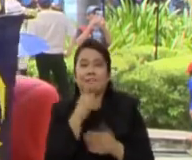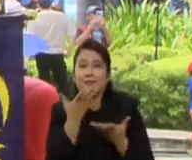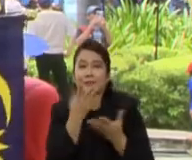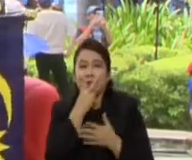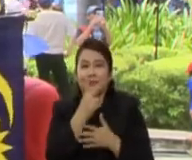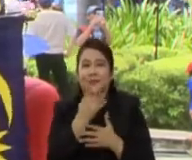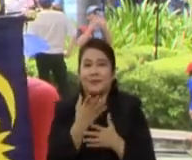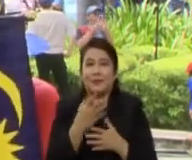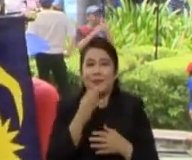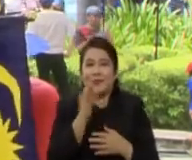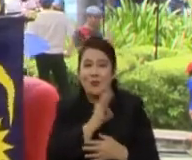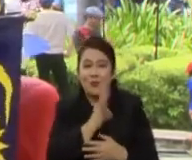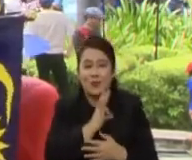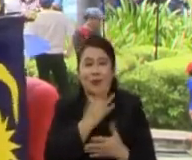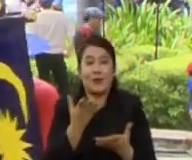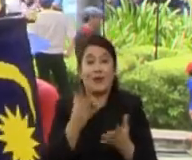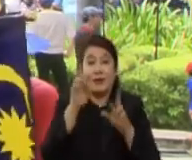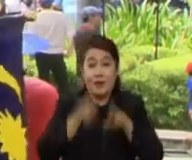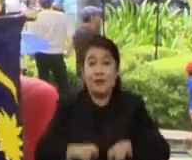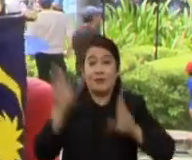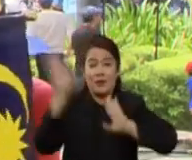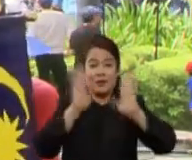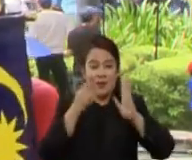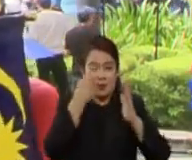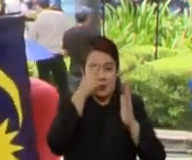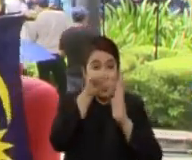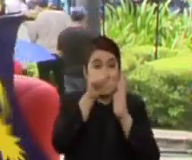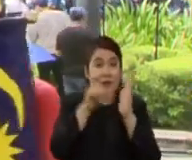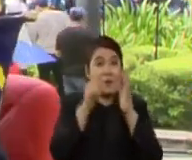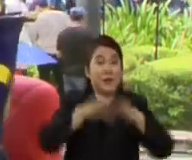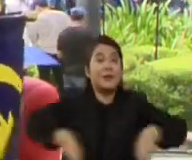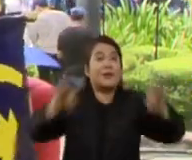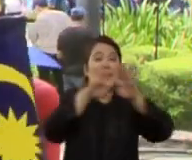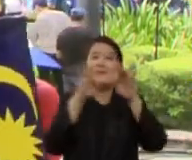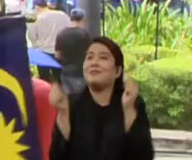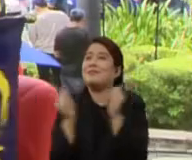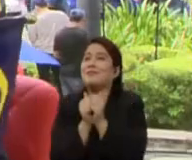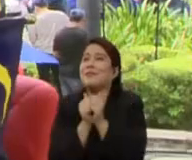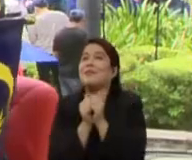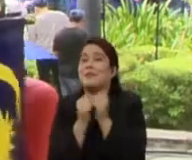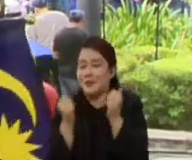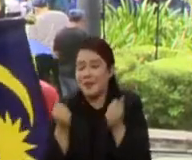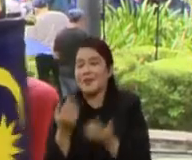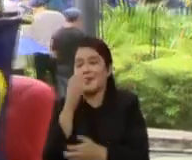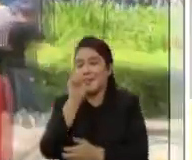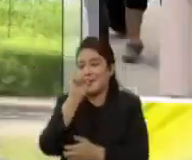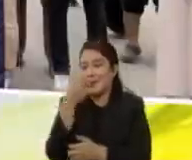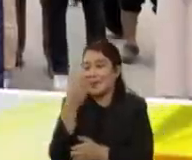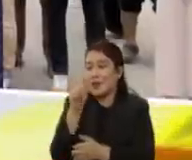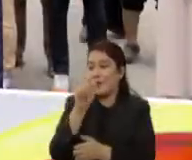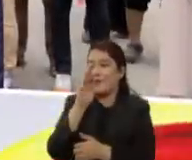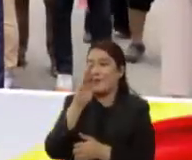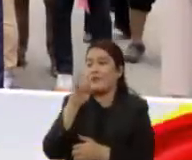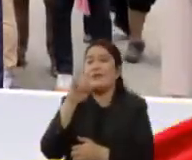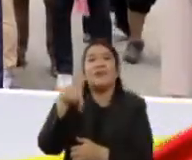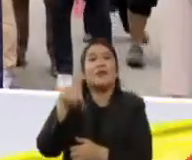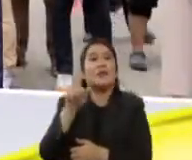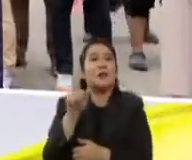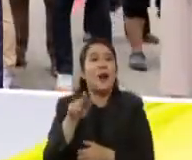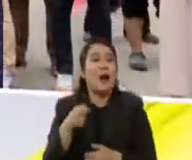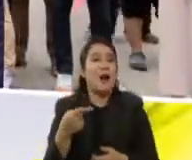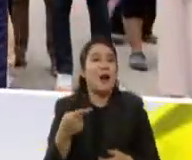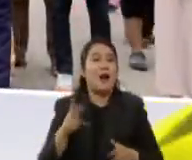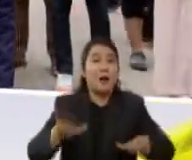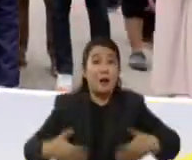Malaysia, keterujaan mereka dapat bersama-sama pada acara yang penting ini bersama dengan rakan penyampai kita Syafiqah Ishak. Syafiqah, bagaimana